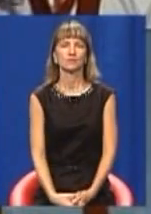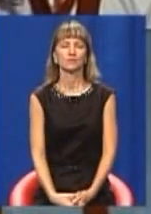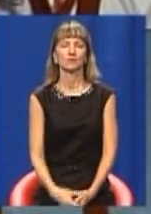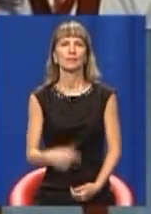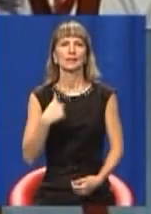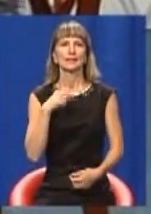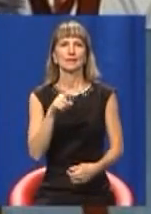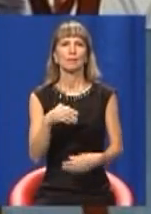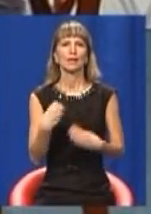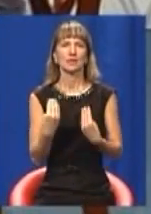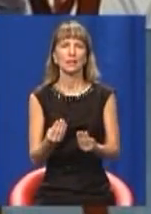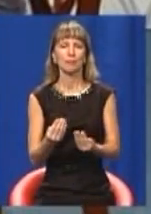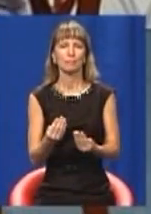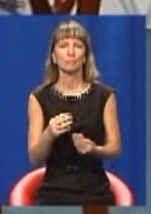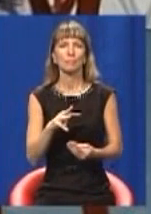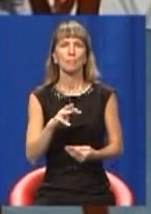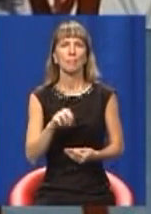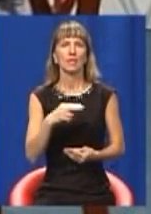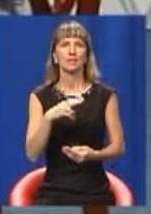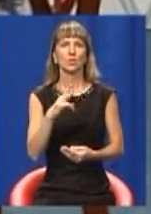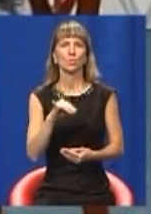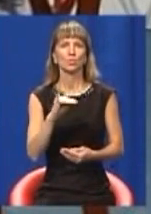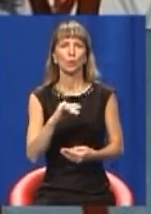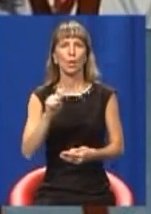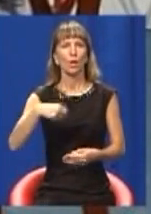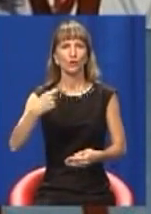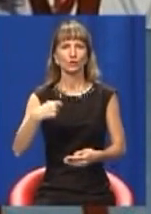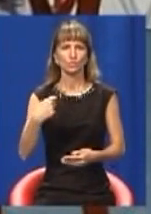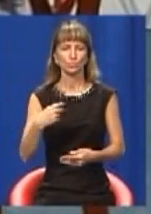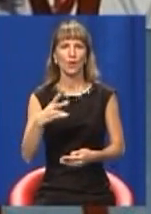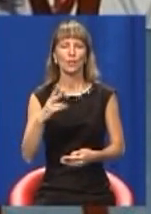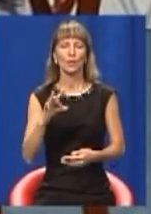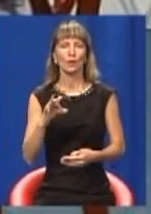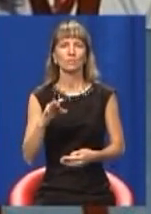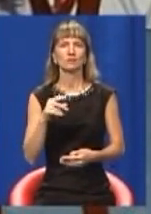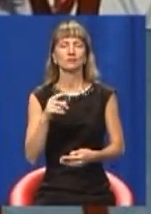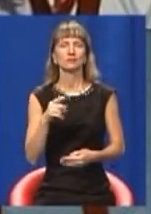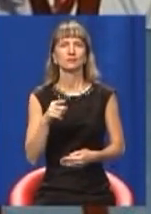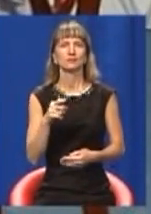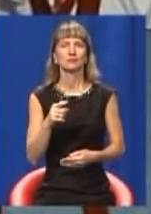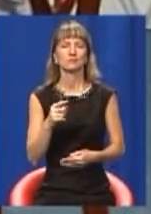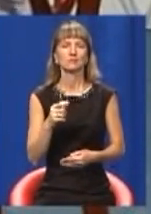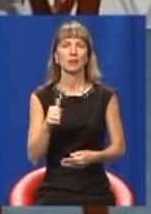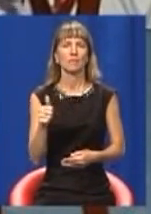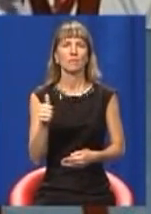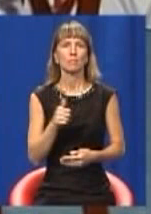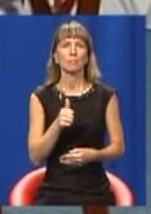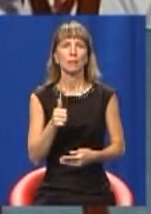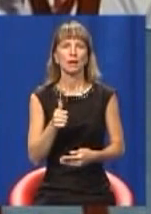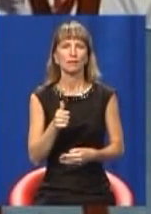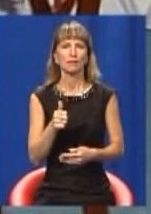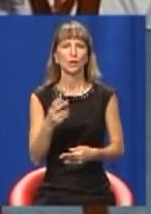Я тебе дам мерную ложку, но прежде всего насыплю в него небольшое